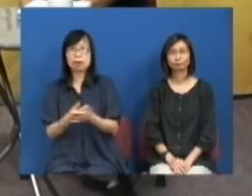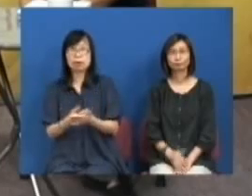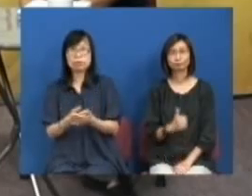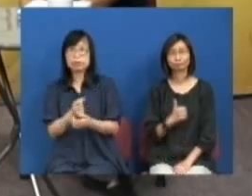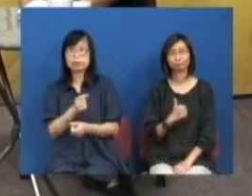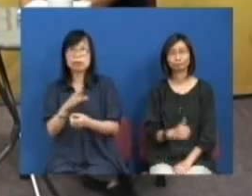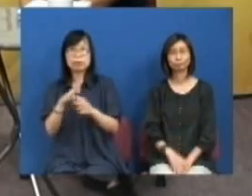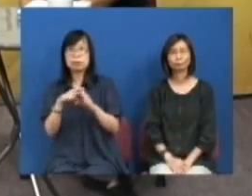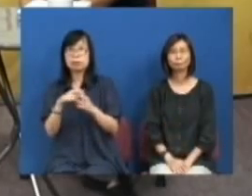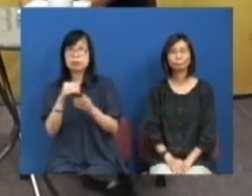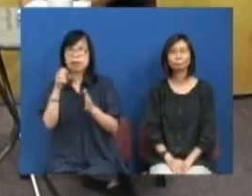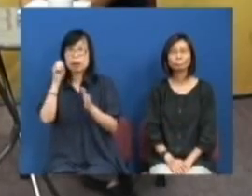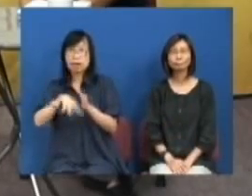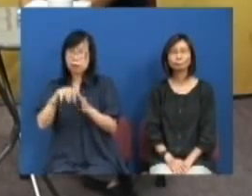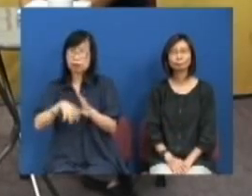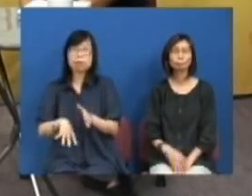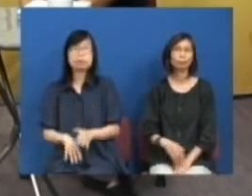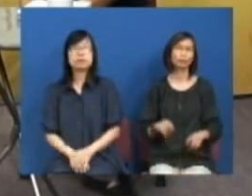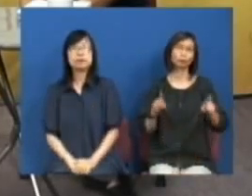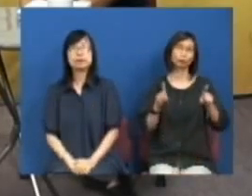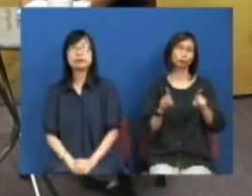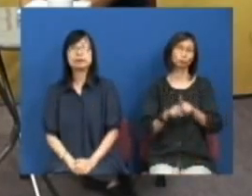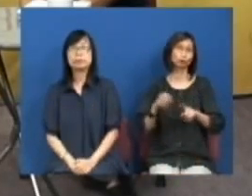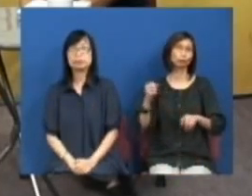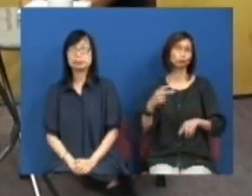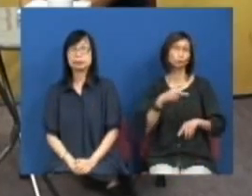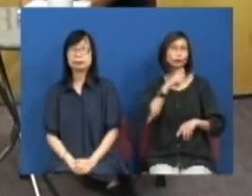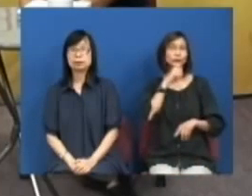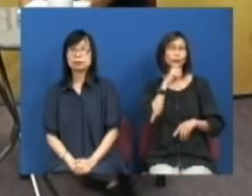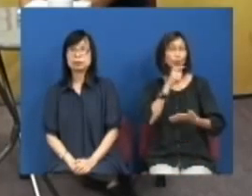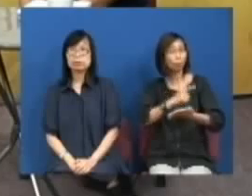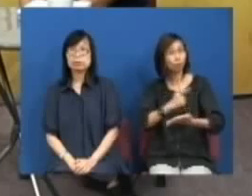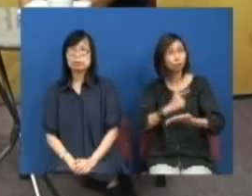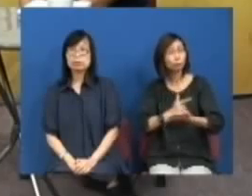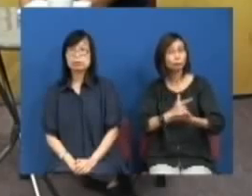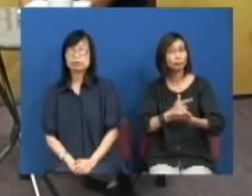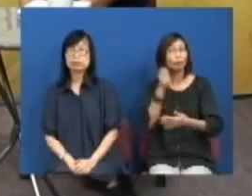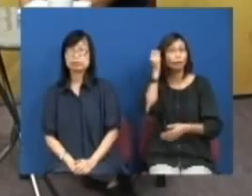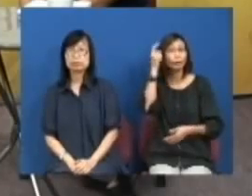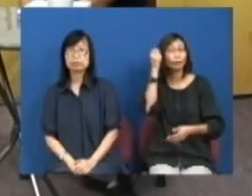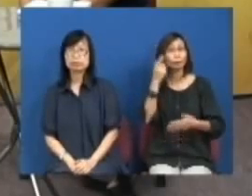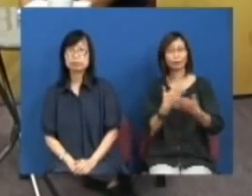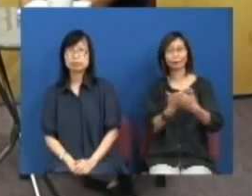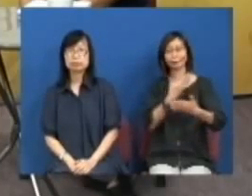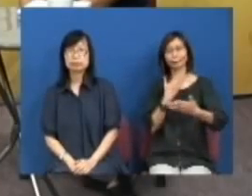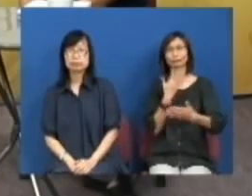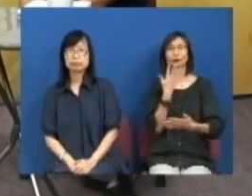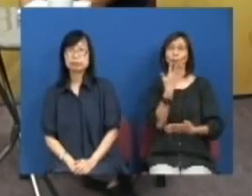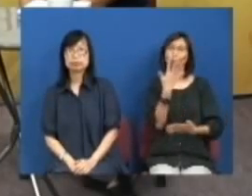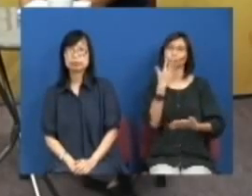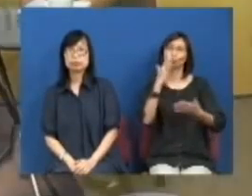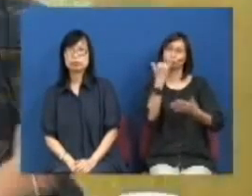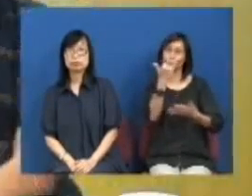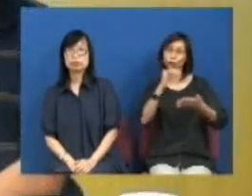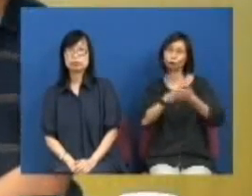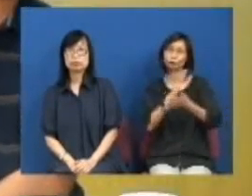度 同埋一樣嘢好重要就係話咧，咁特別係依五六年嘅即係六四燭光晚會咧，咁我